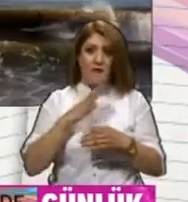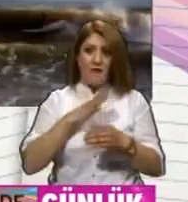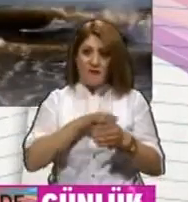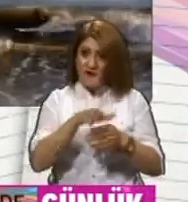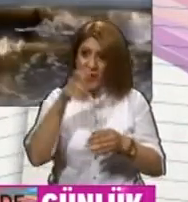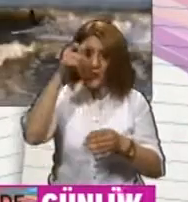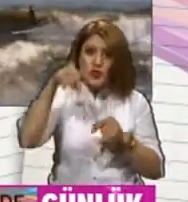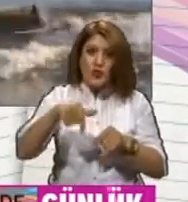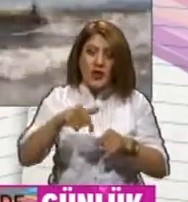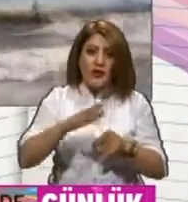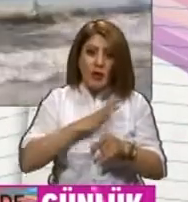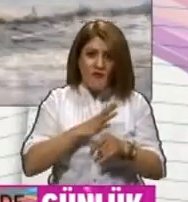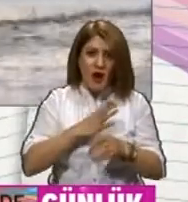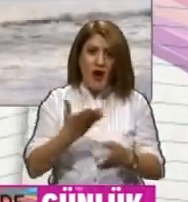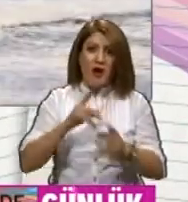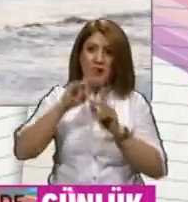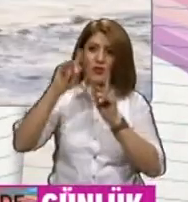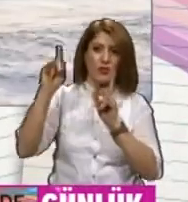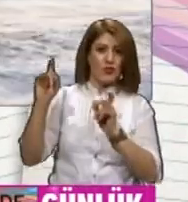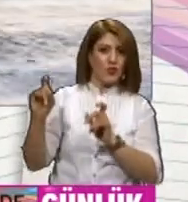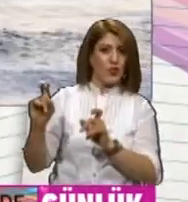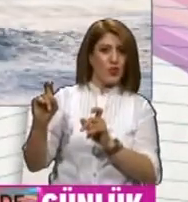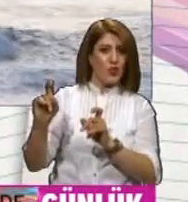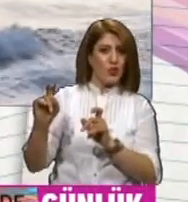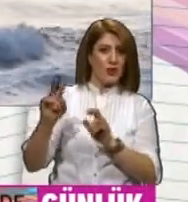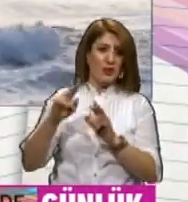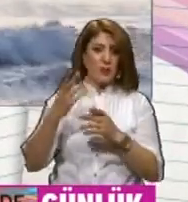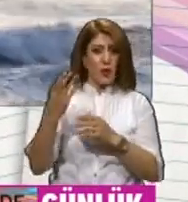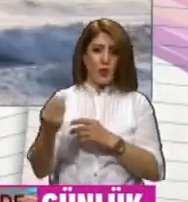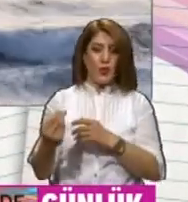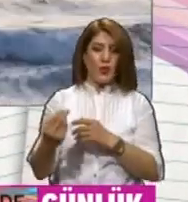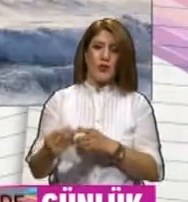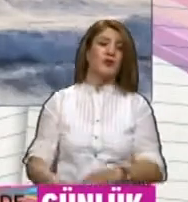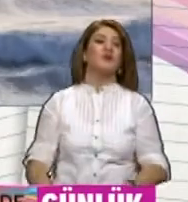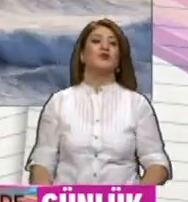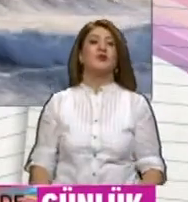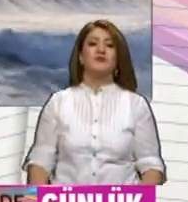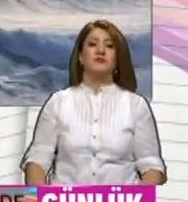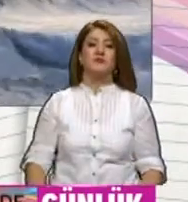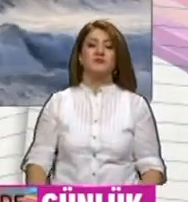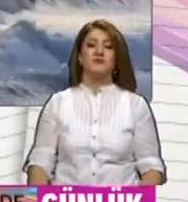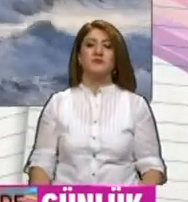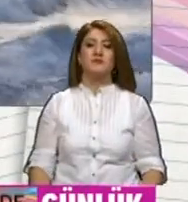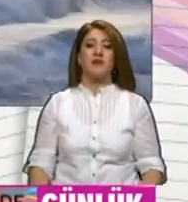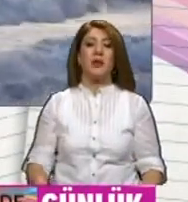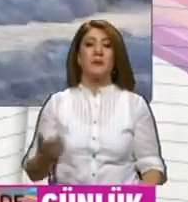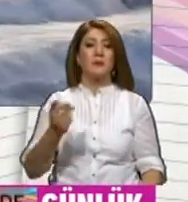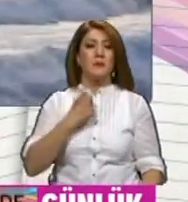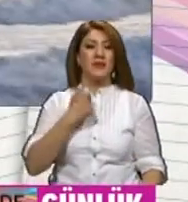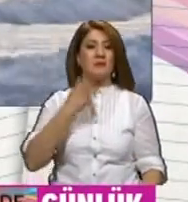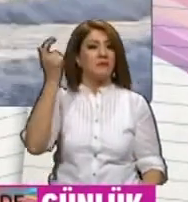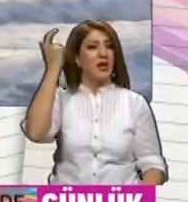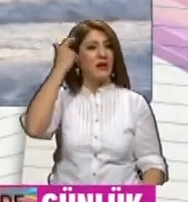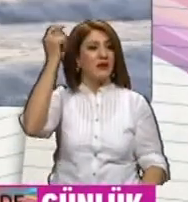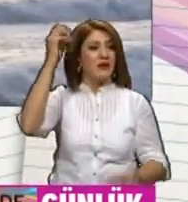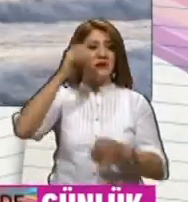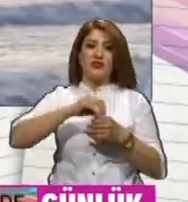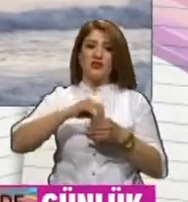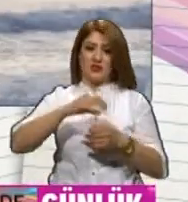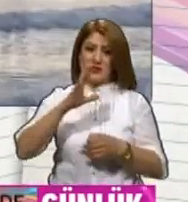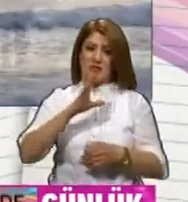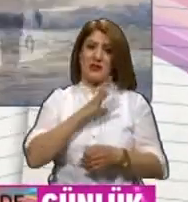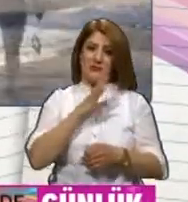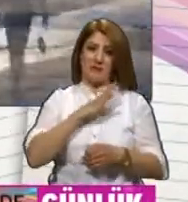Aslında Türkiye'de de değil mi? Türkiye'de sörf mü olur ya? Ya işte denir ya. Bu bir algı yani. Bizim zihnimizde de vardı bu algı. Ama